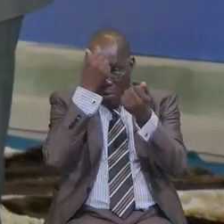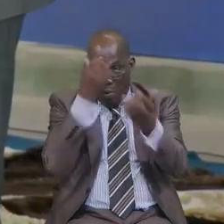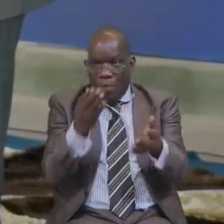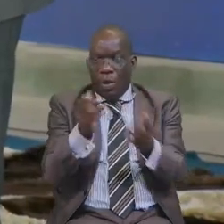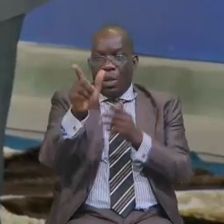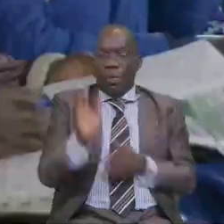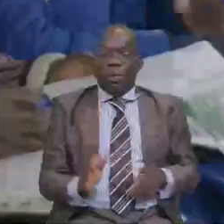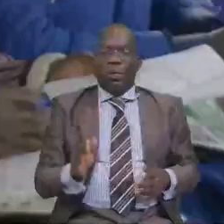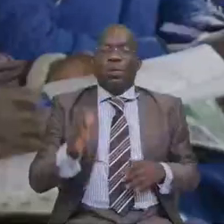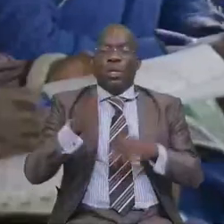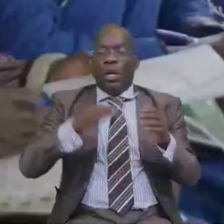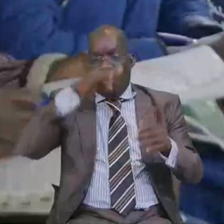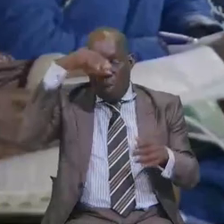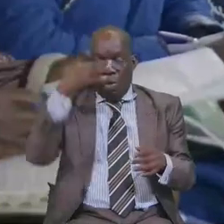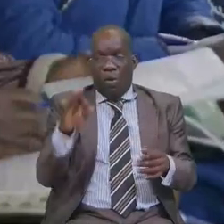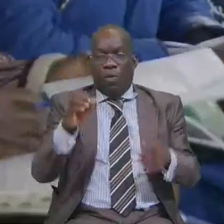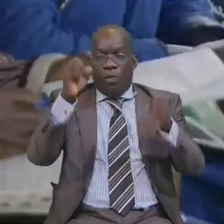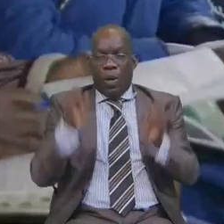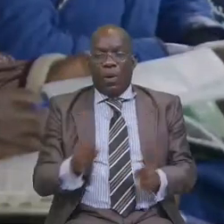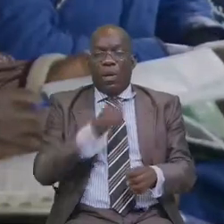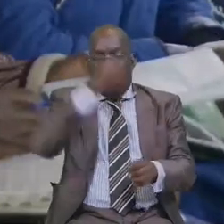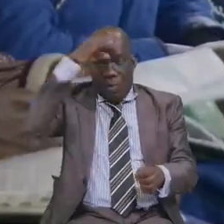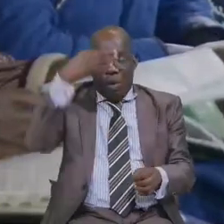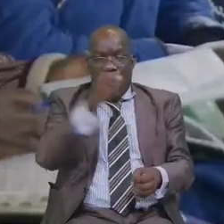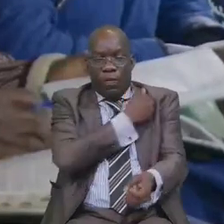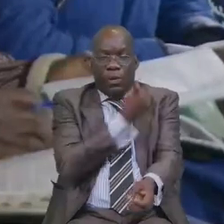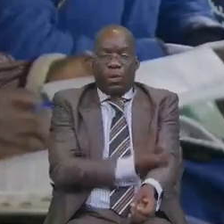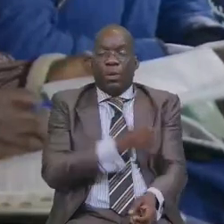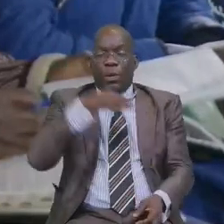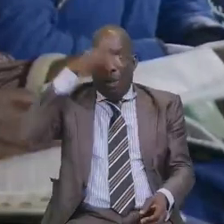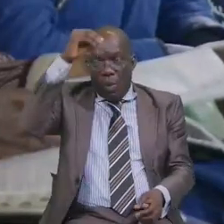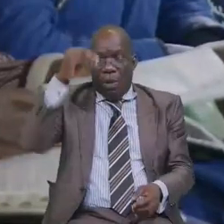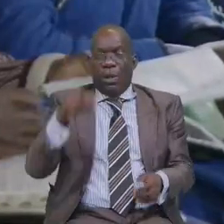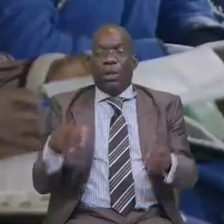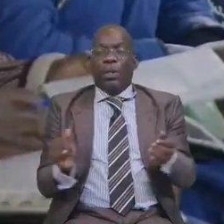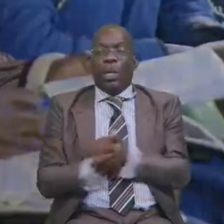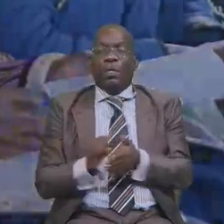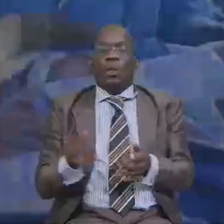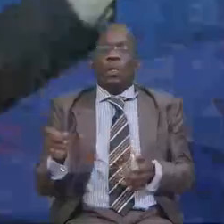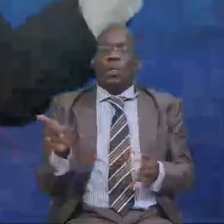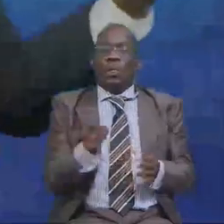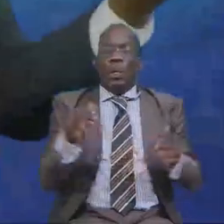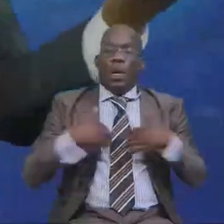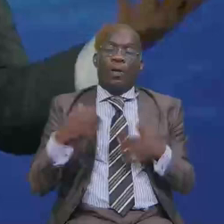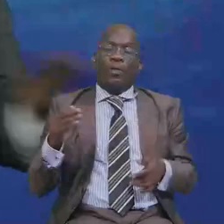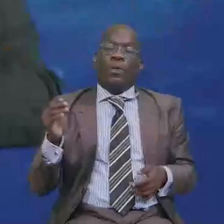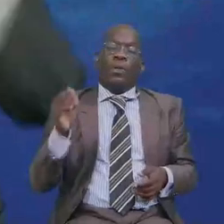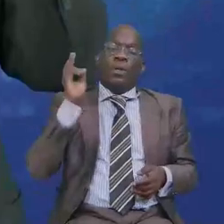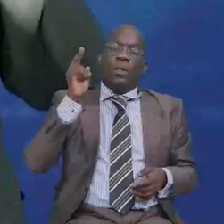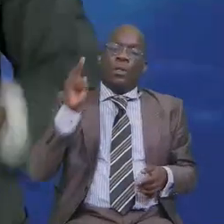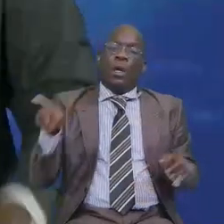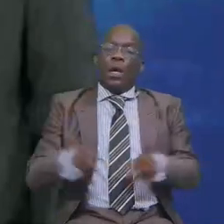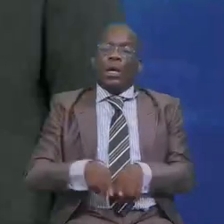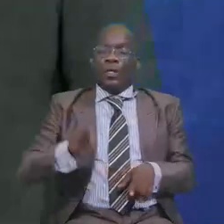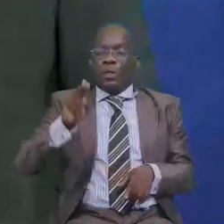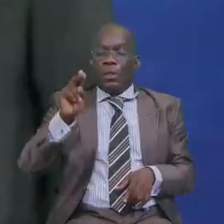de pouvoir et hommes qui ont l'histoire comme le Canézar,